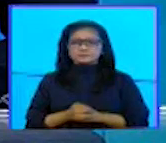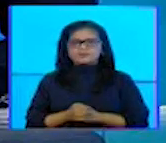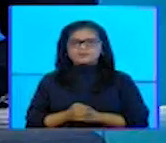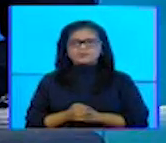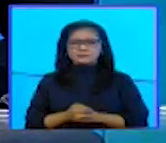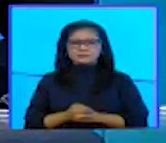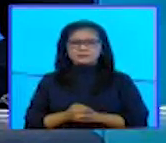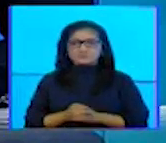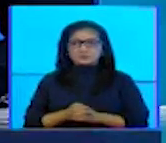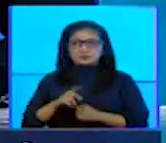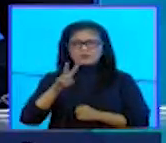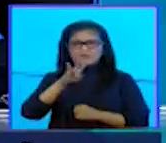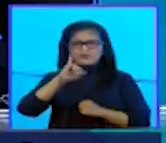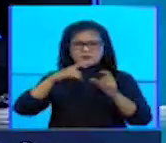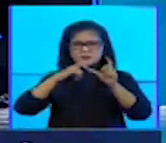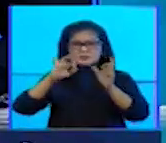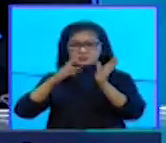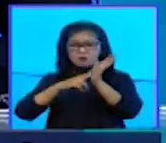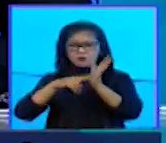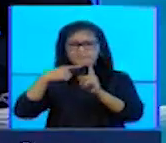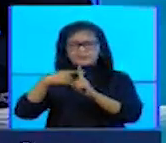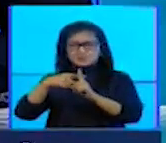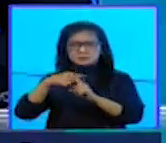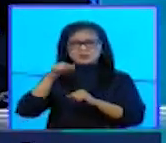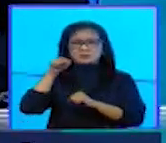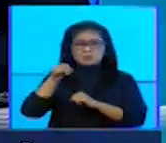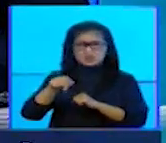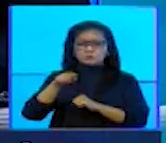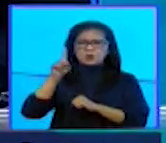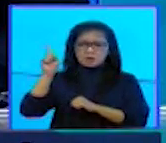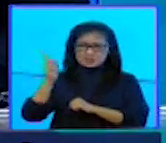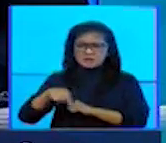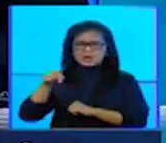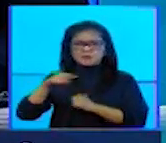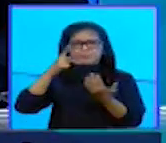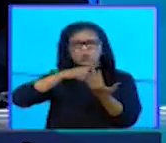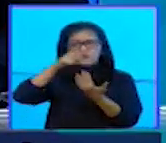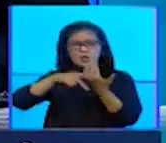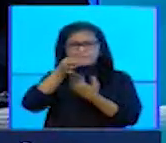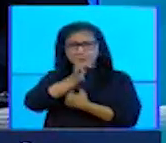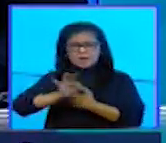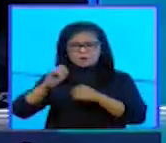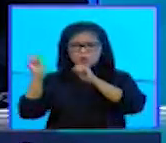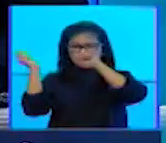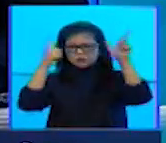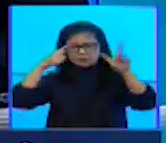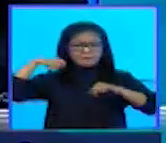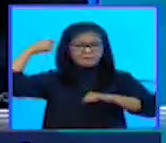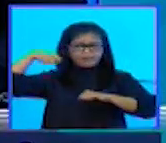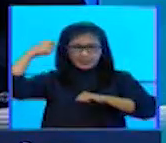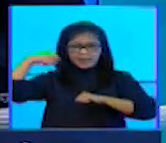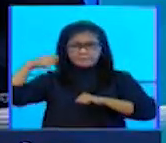Vision Plus kembali meluncurkan original series berjudul Sumber Rezeki. Memiliki konsep film bertema e-sport,